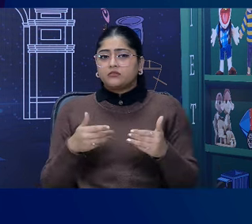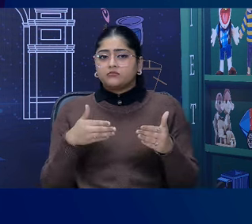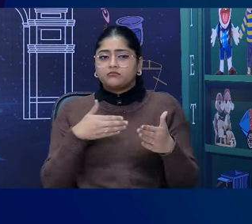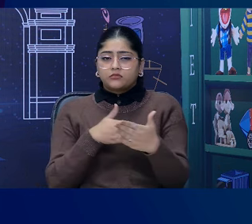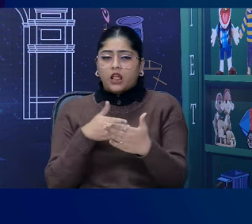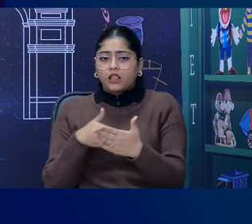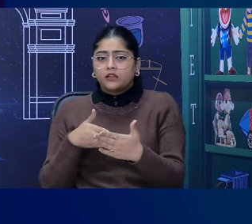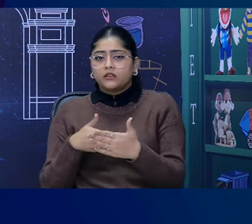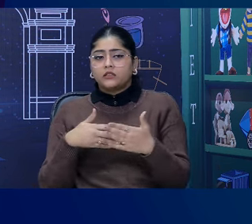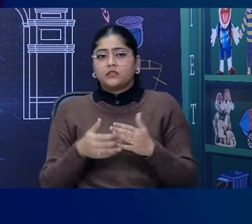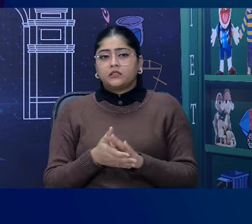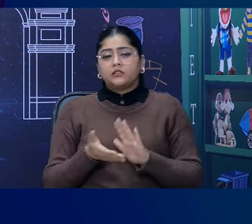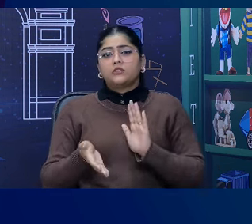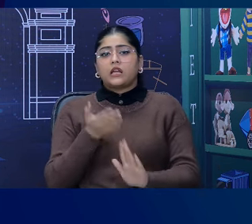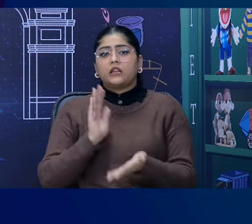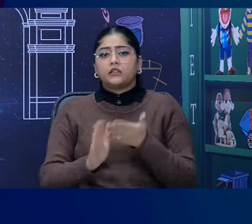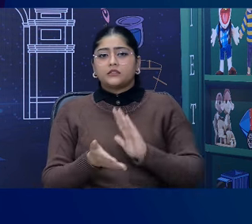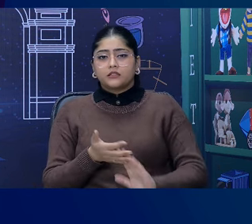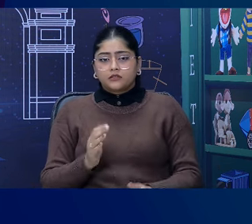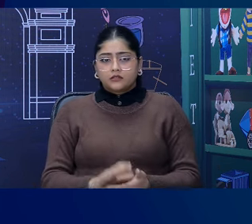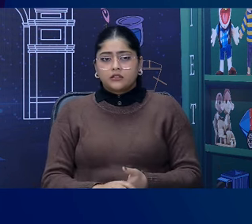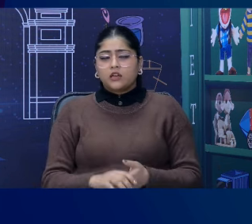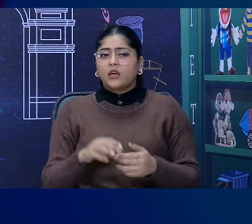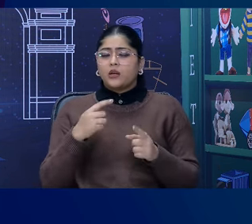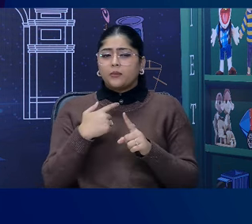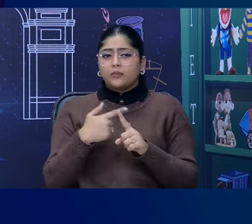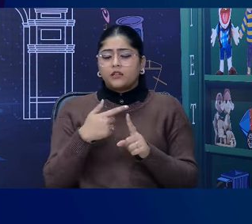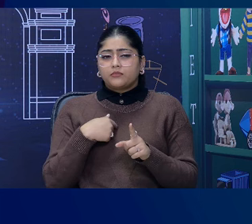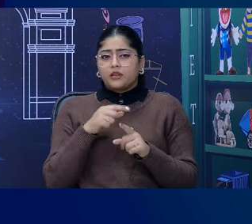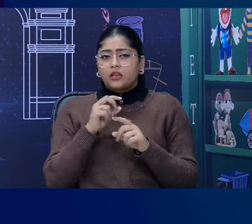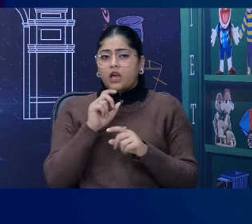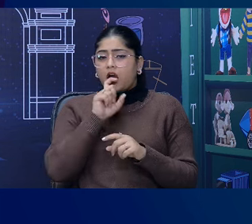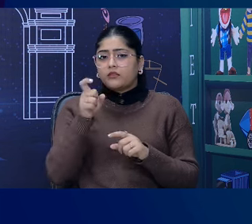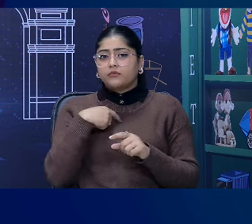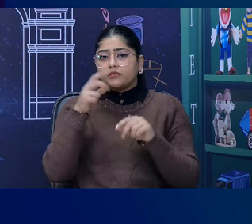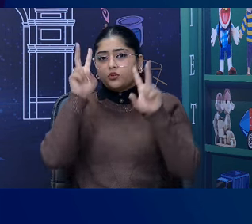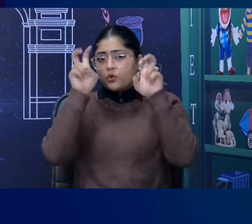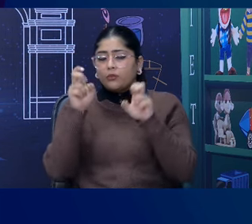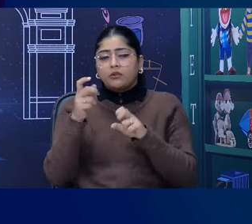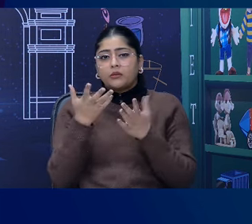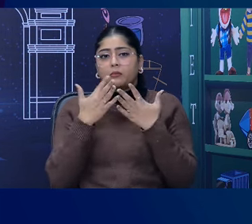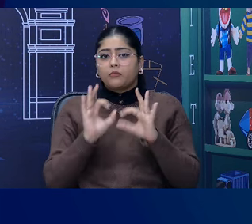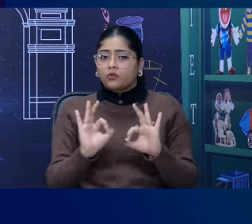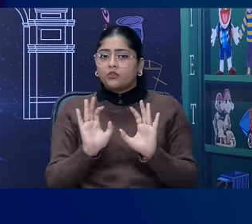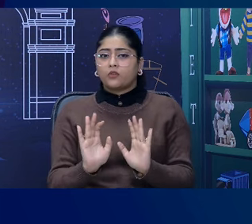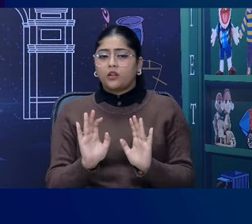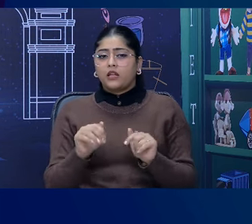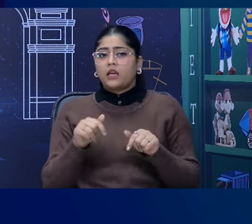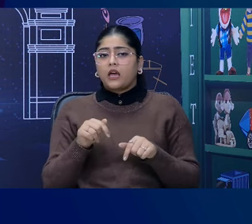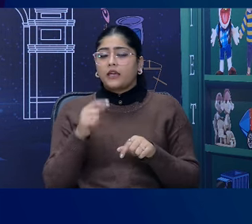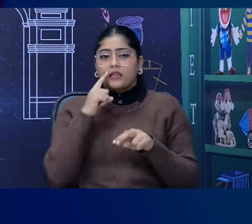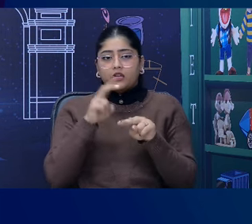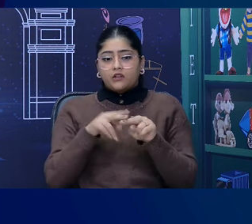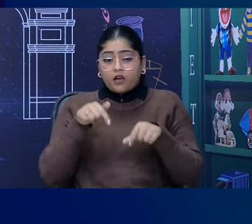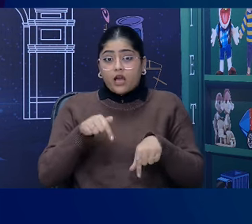ही अच्छा लग रहा है सुनने में और बहुत ही रिलेटेबल है हम कह सकते हैं कि आज के समय में आज के दौर में हम बच्चों से बहुत